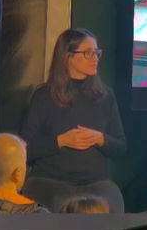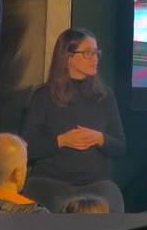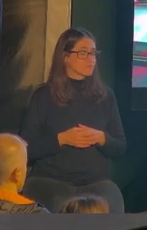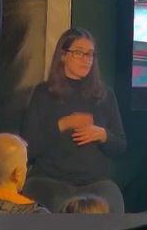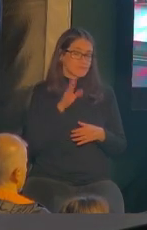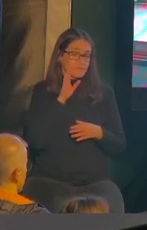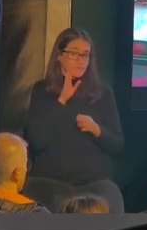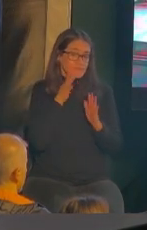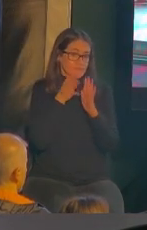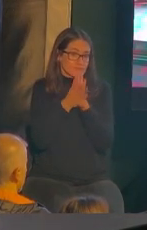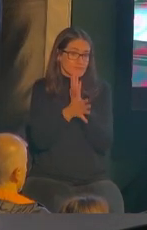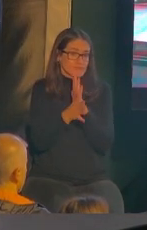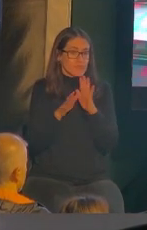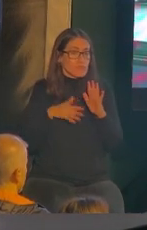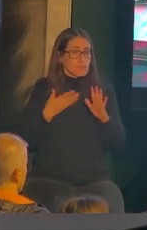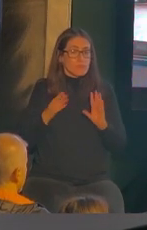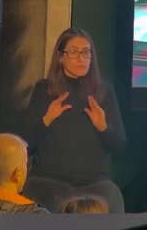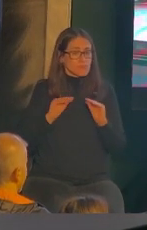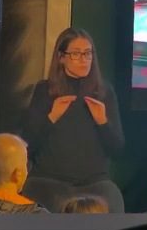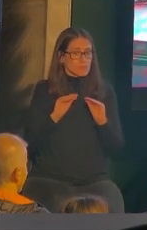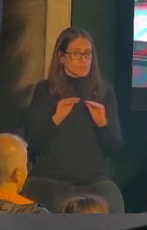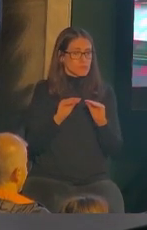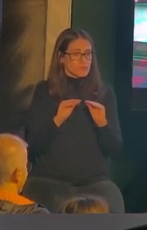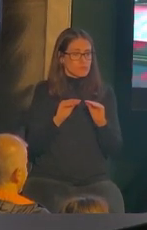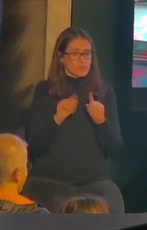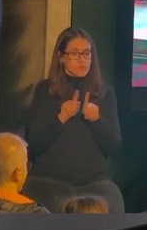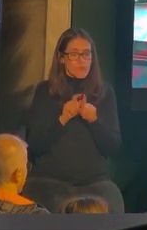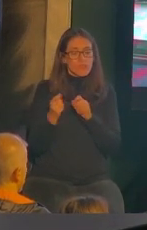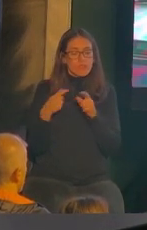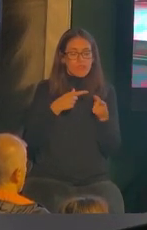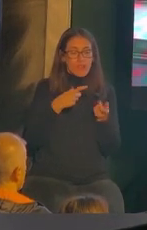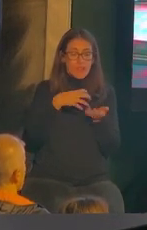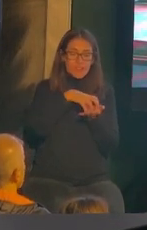aquí podríem utilitzar qualsevol tipus de gelificant.